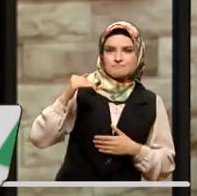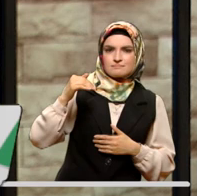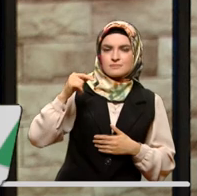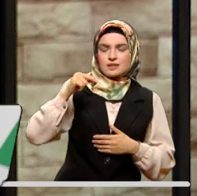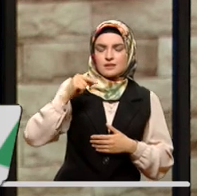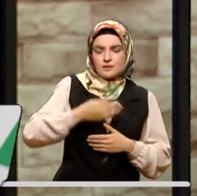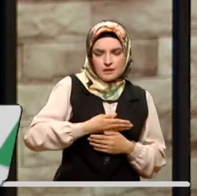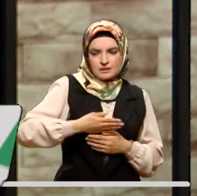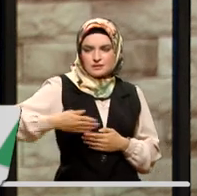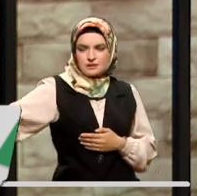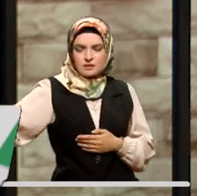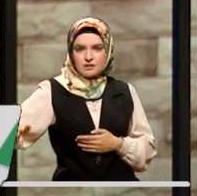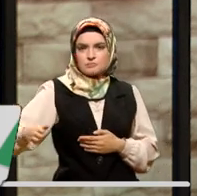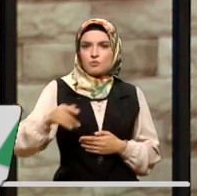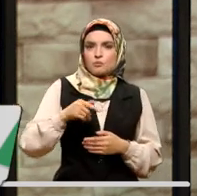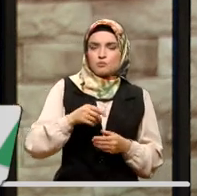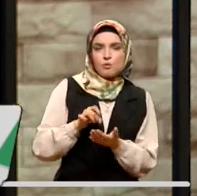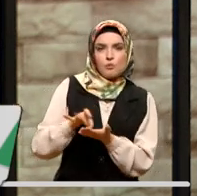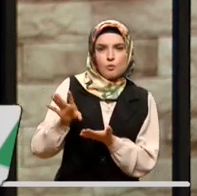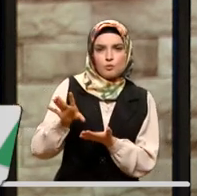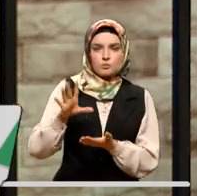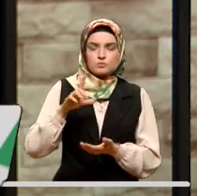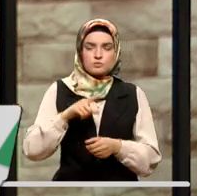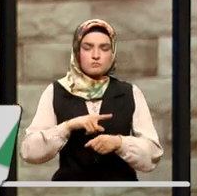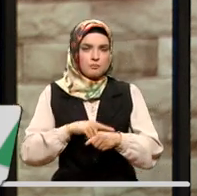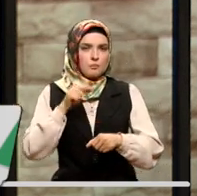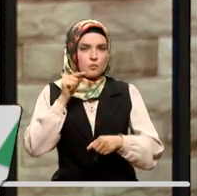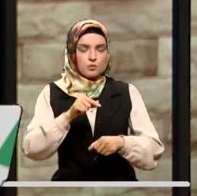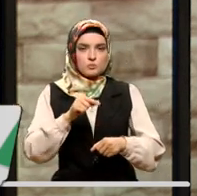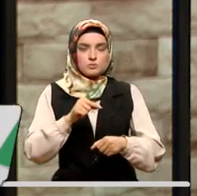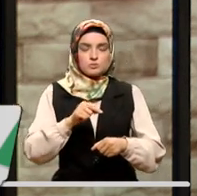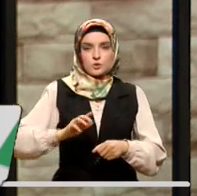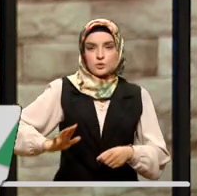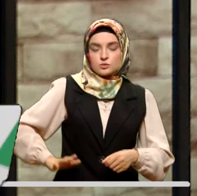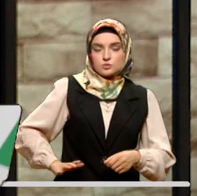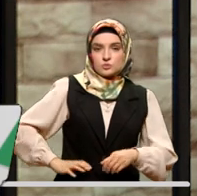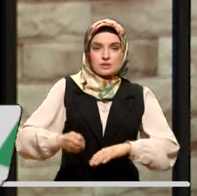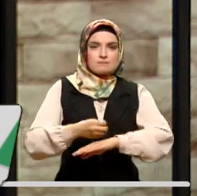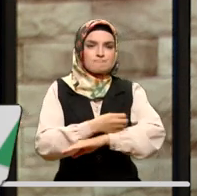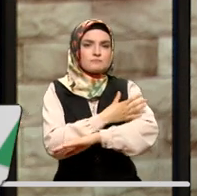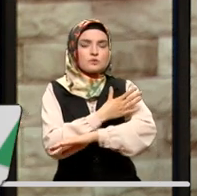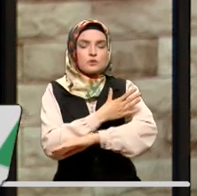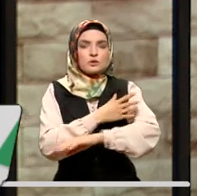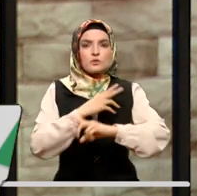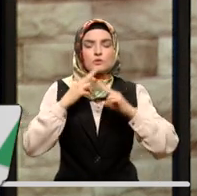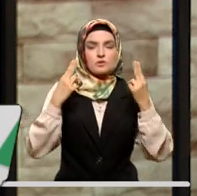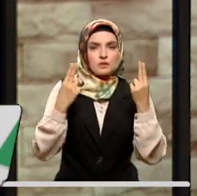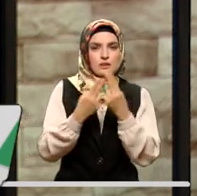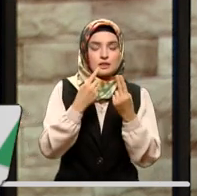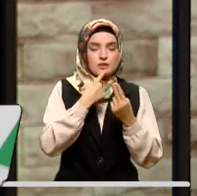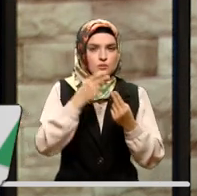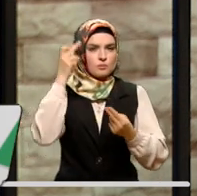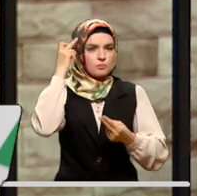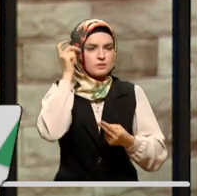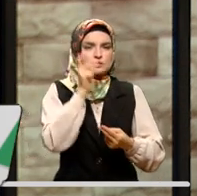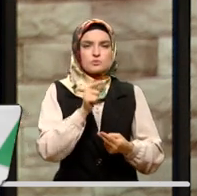elinizin tersiyle itip önünüzden kovduğunuz zaman çocuğun duygu dünyasında diyor ki psikologlar, şöyle